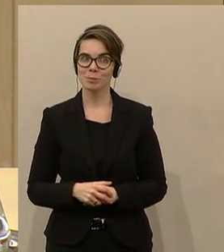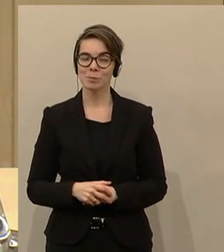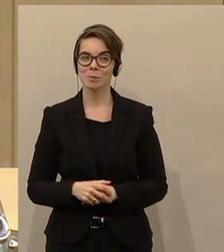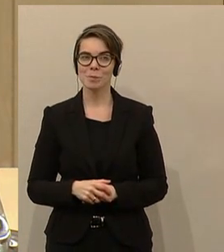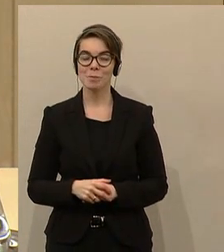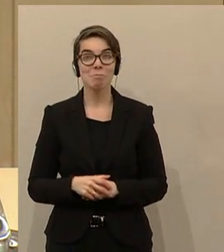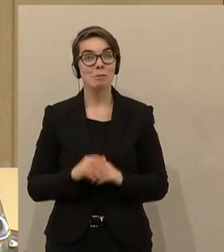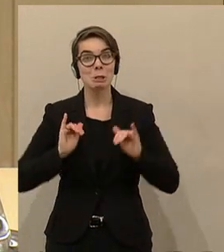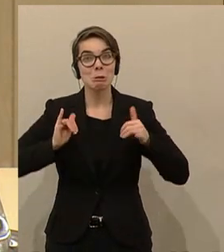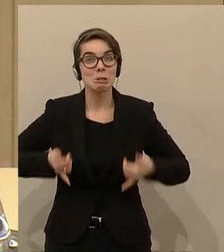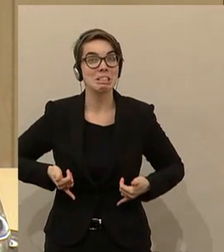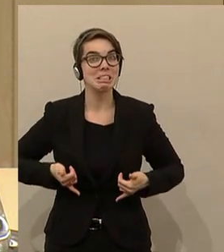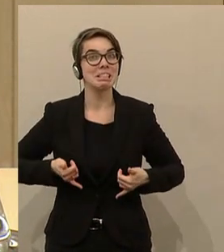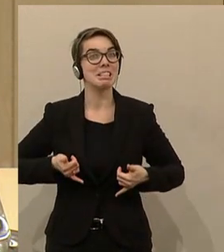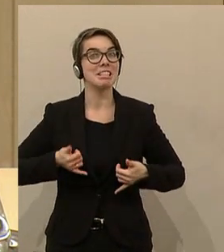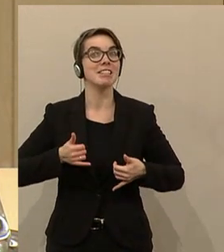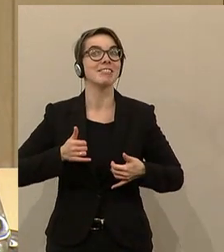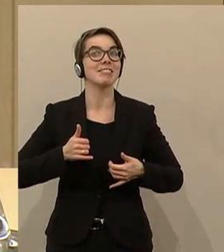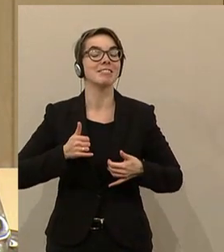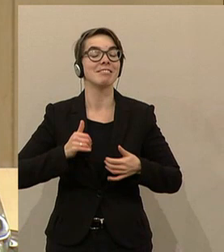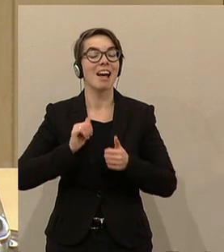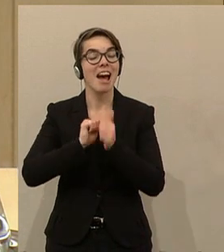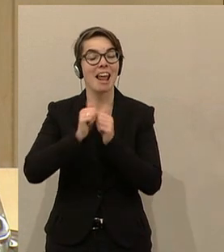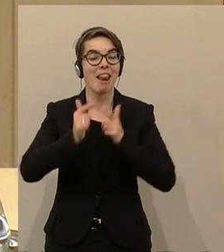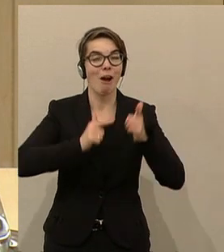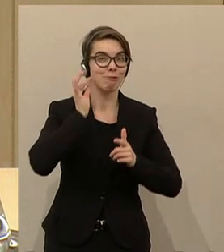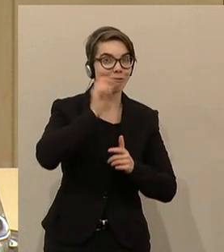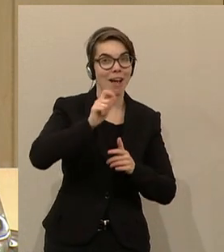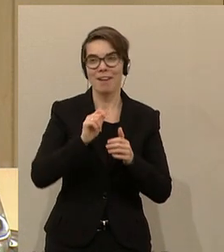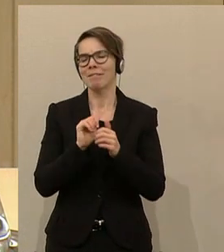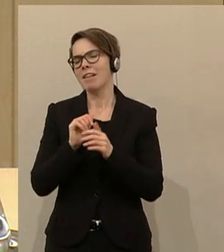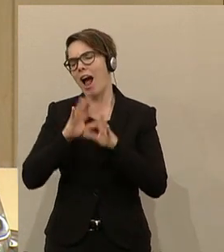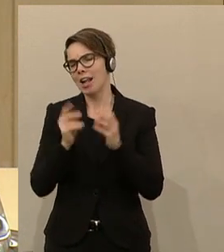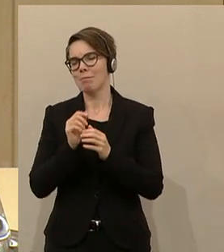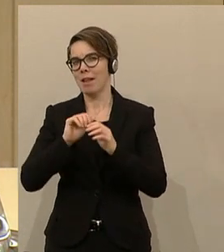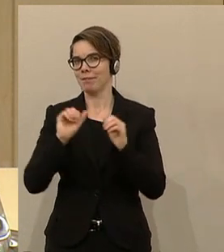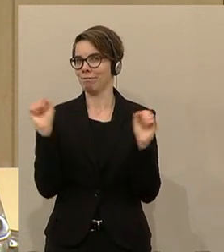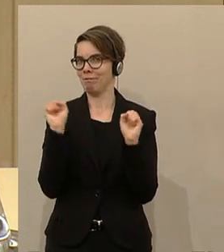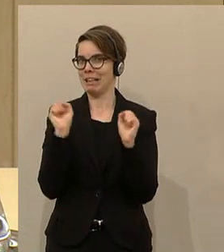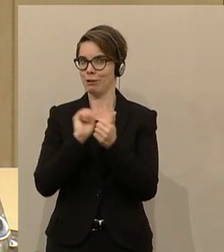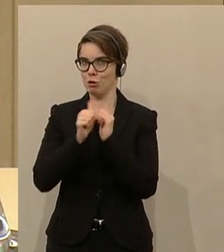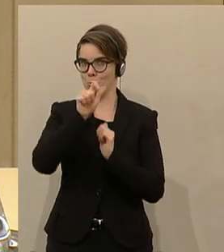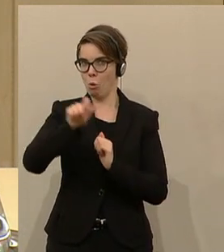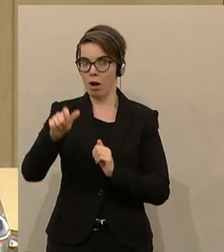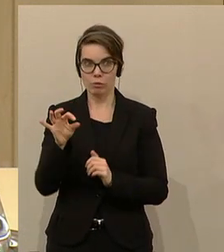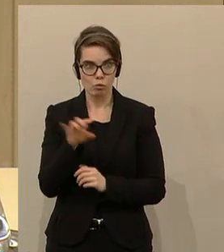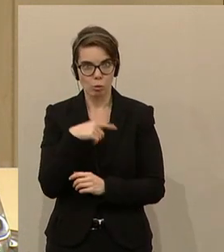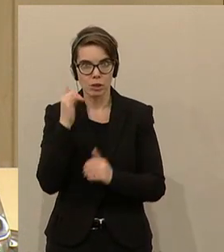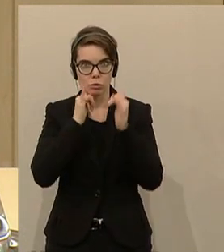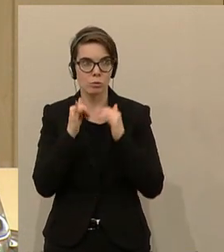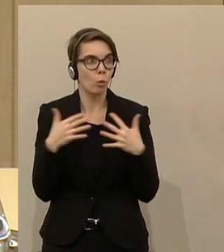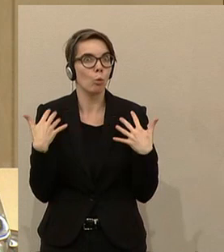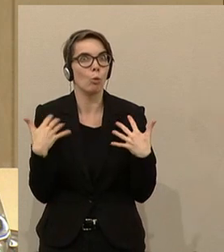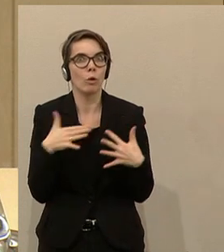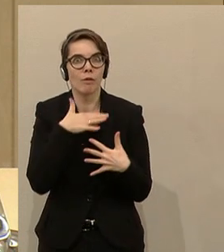Unsere Skirennläuferinnen und Skirennläufer, unsere Wintersportler allgemein, leisten für unseren Tourismus